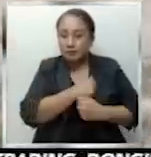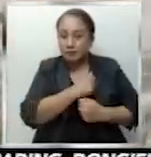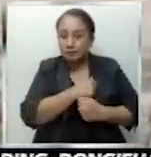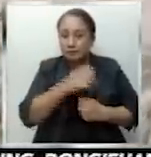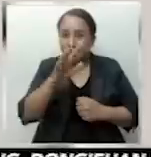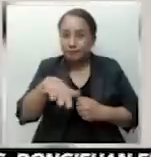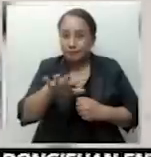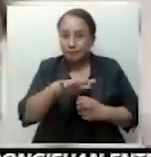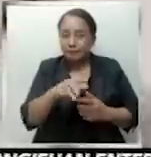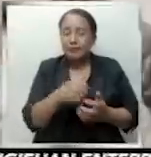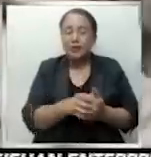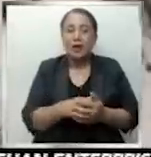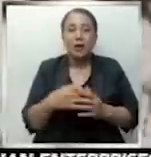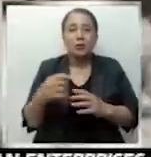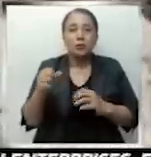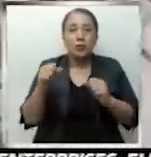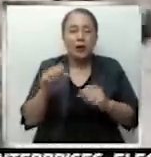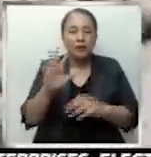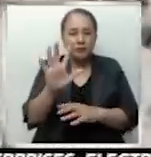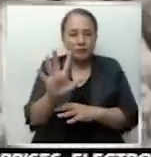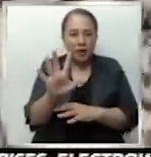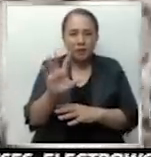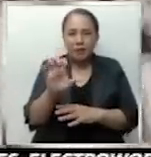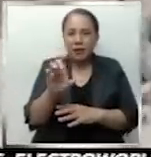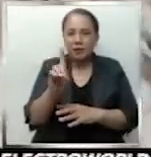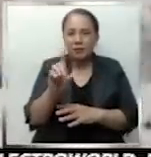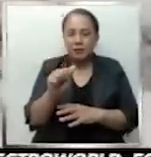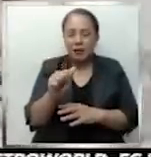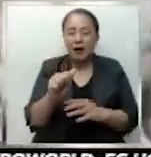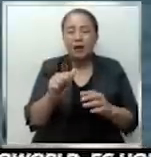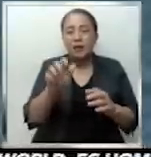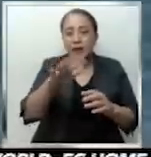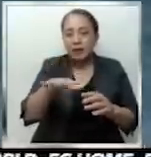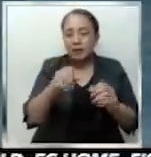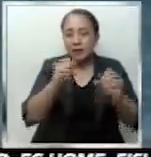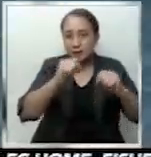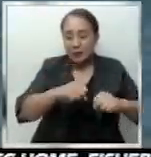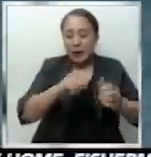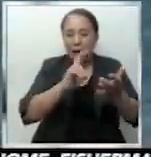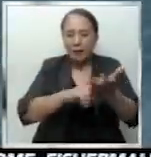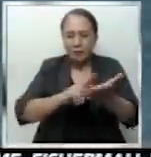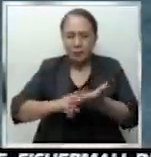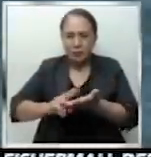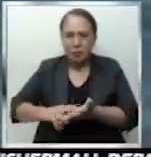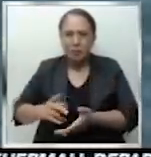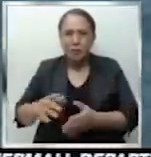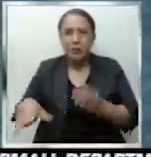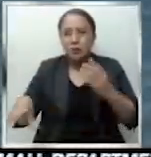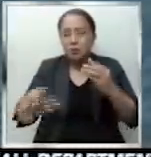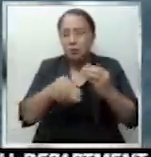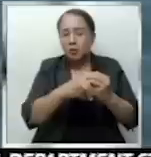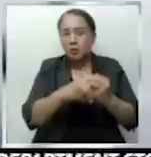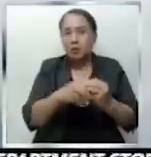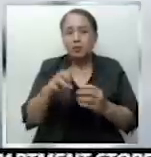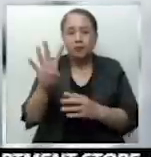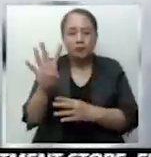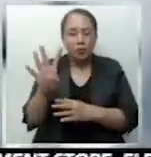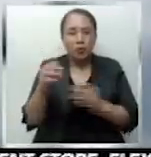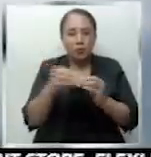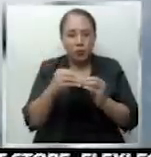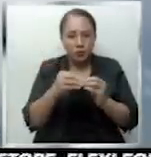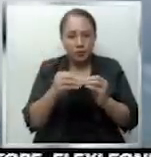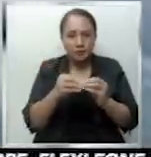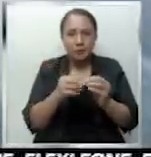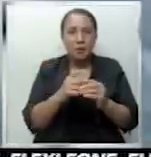May orihinal na 5 EDCA site ng kasama sa kasunduan ito na madadagdagan ng 4 na iba pa. Pero